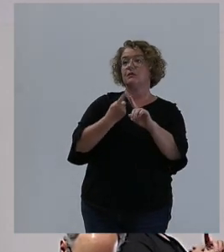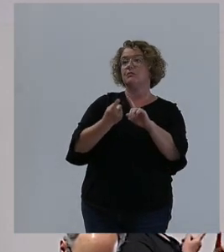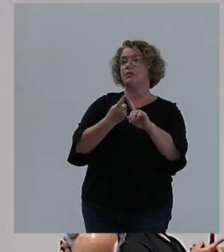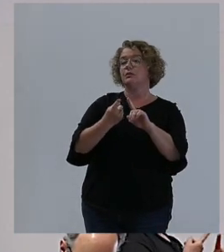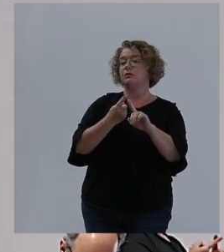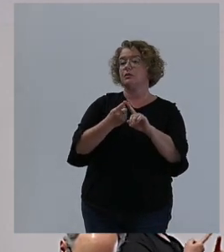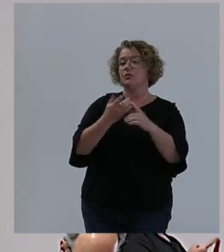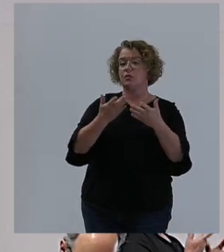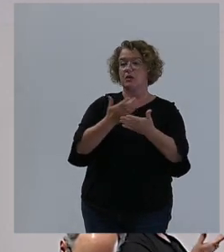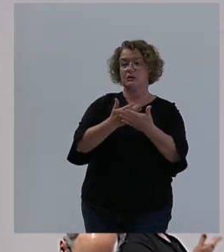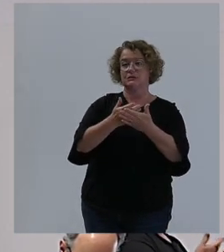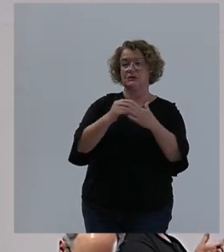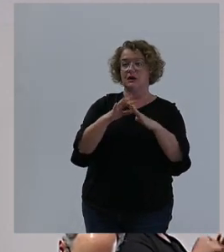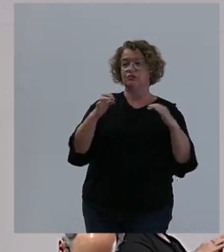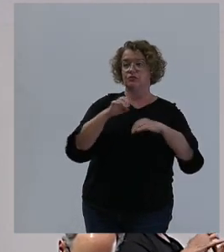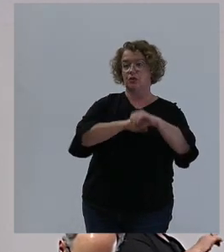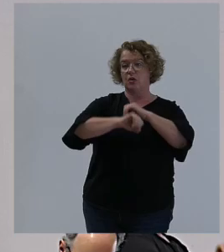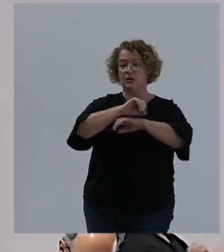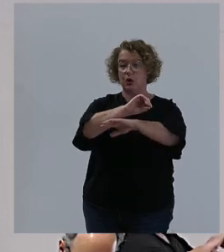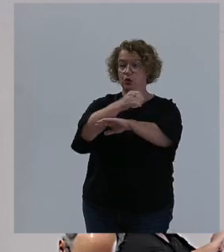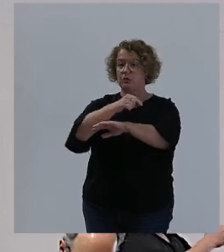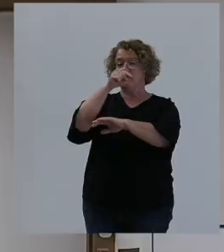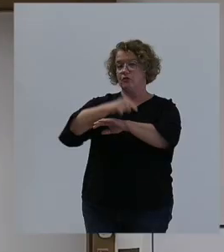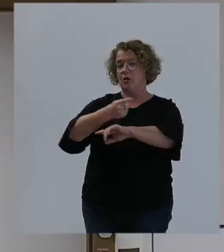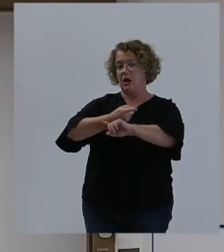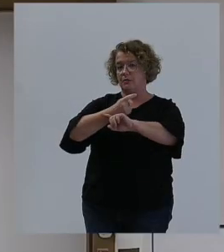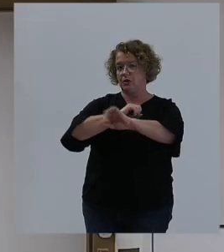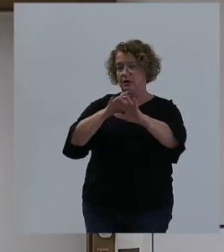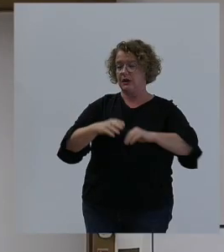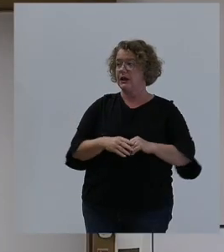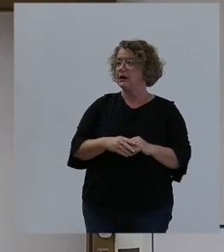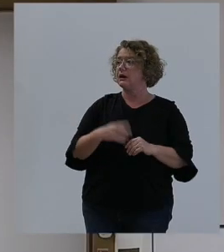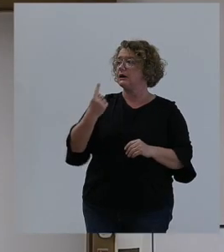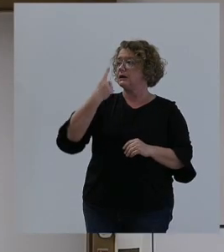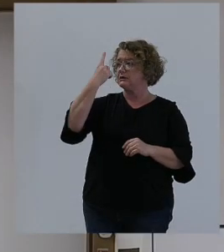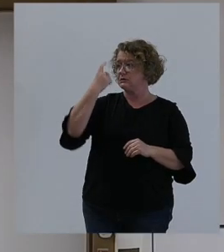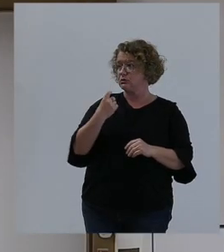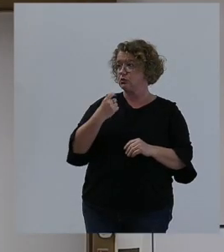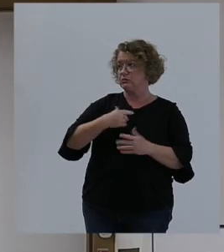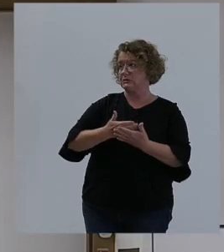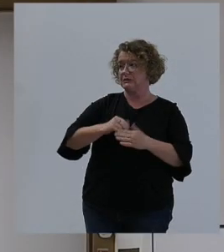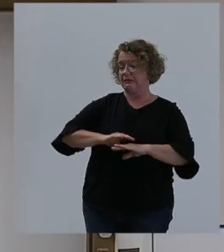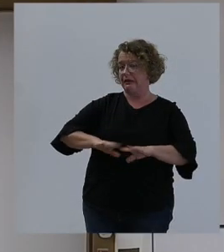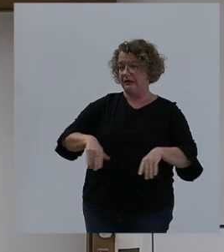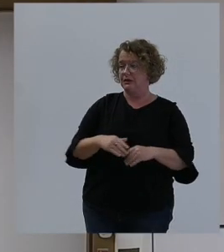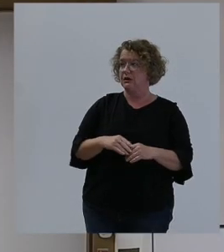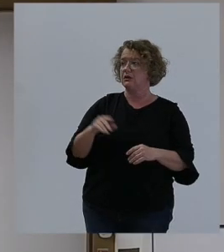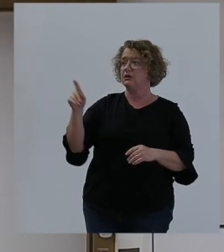important d'organiser des assises du numérique pour faire le point sur ces questions. Une question et je pense que ce sera la dernière.